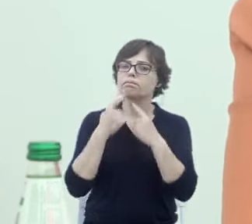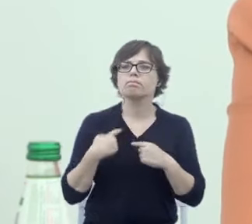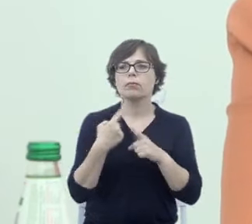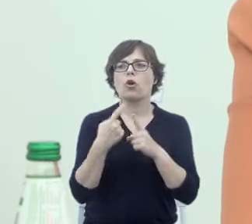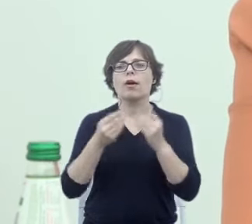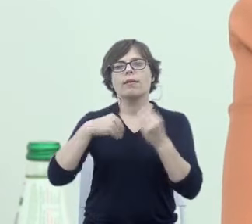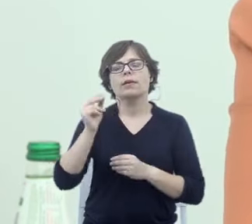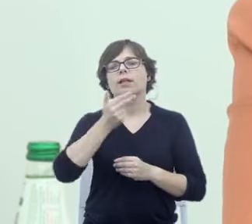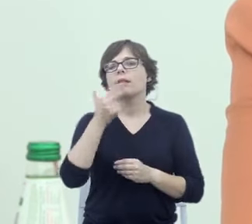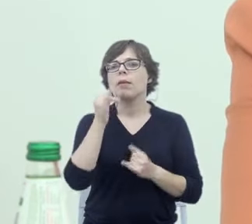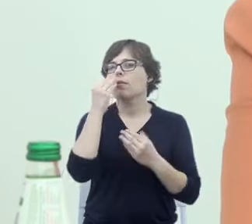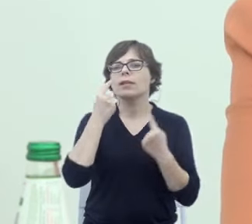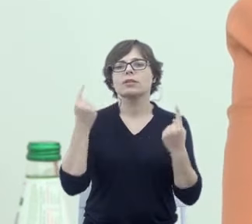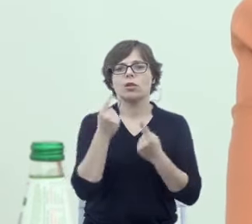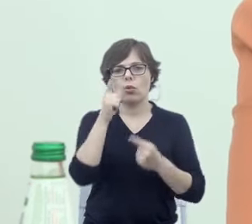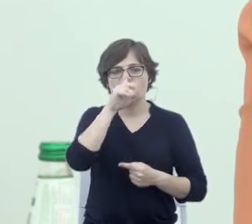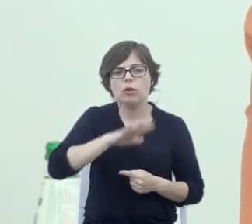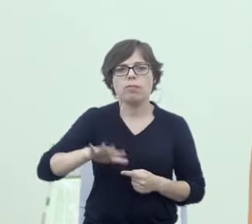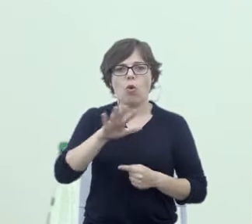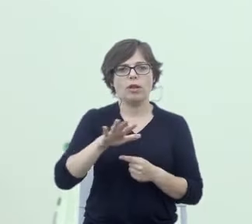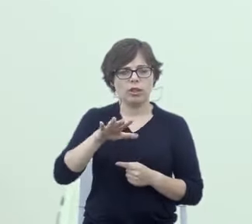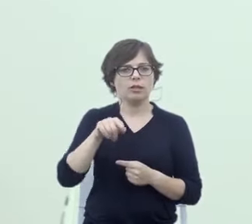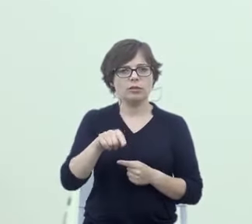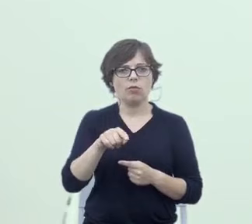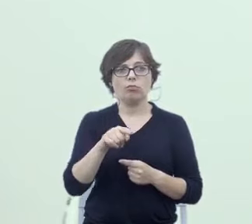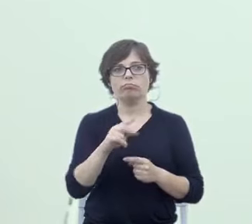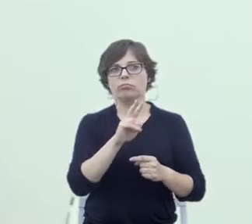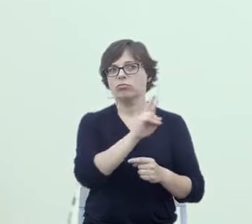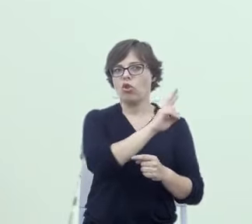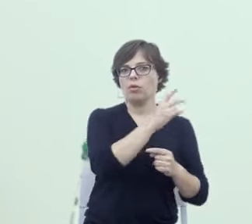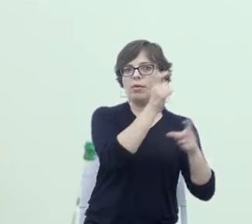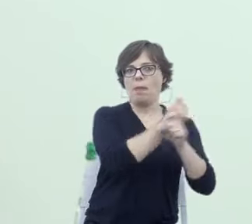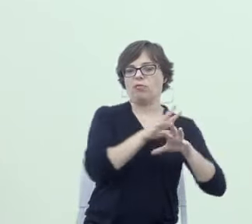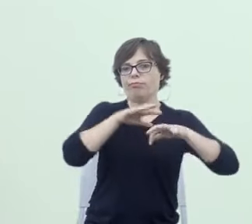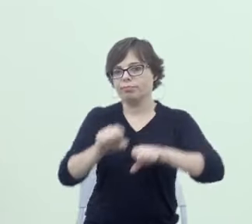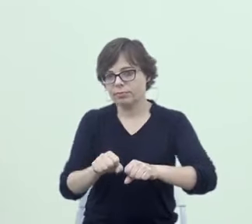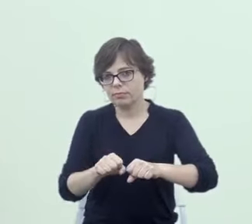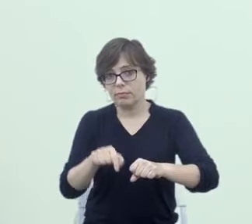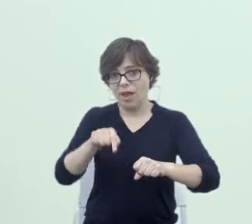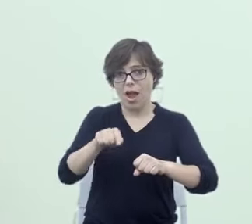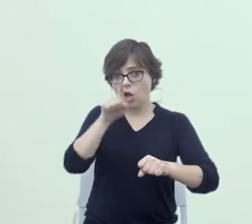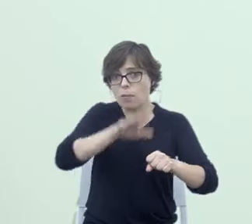tego, jaka była sytuacja społeczeństwa podbitego, które doświadcza w stosunkowo